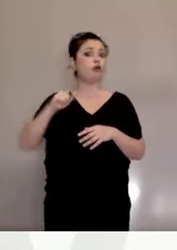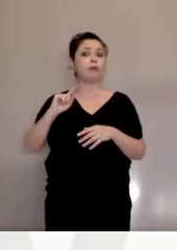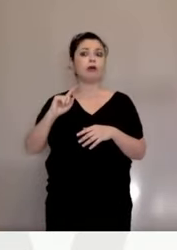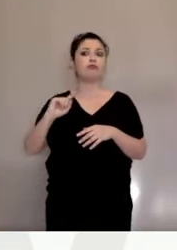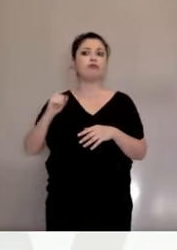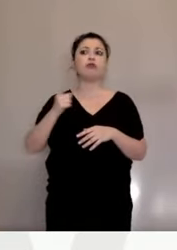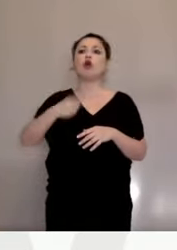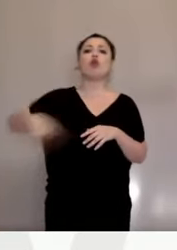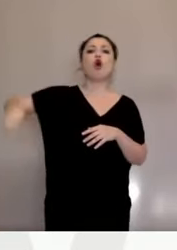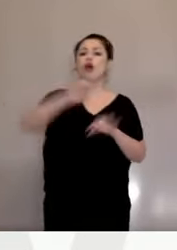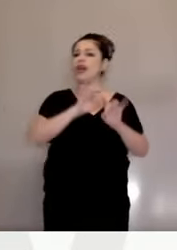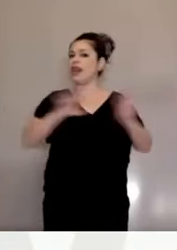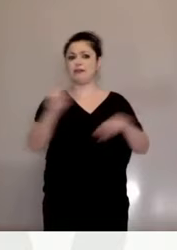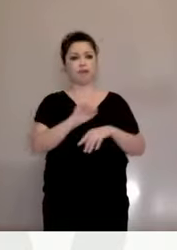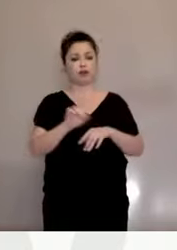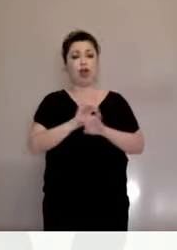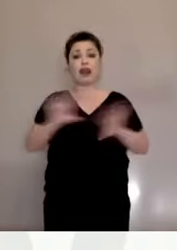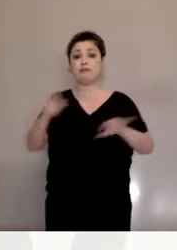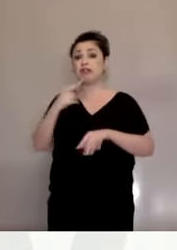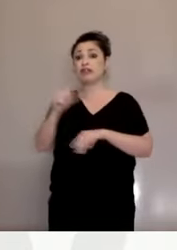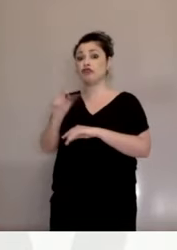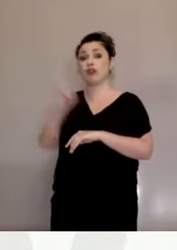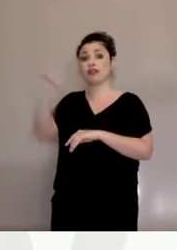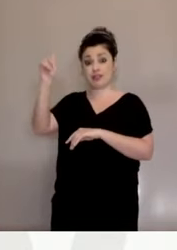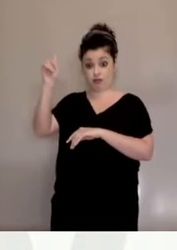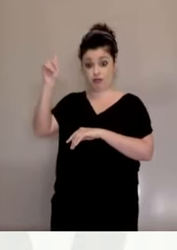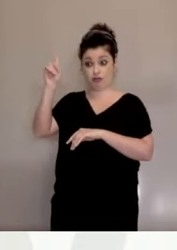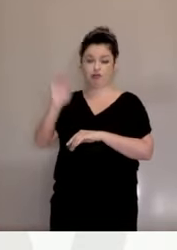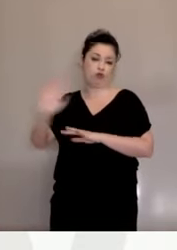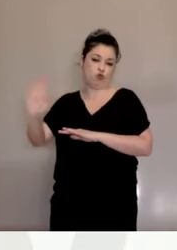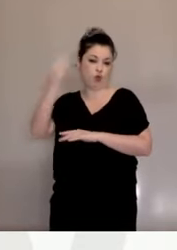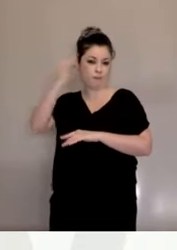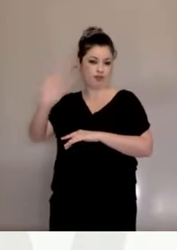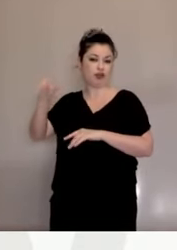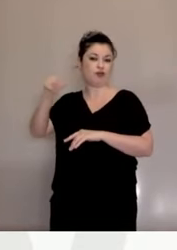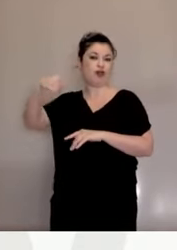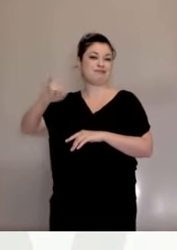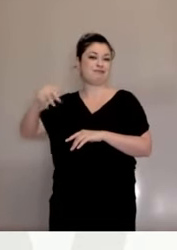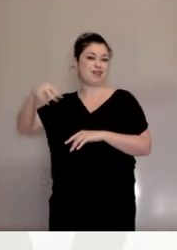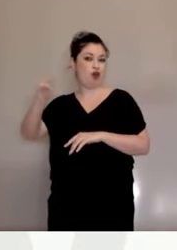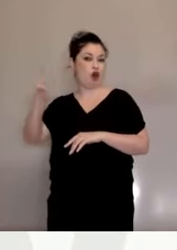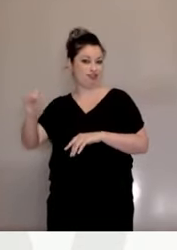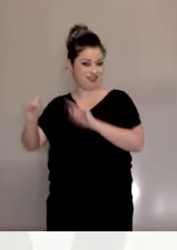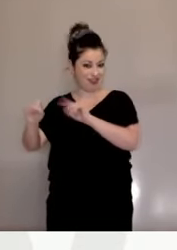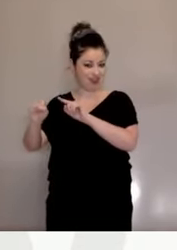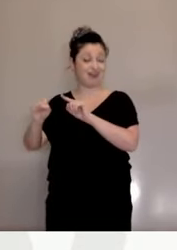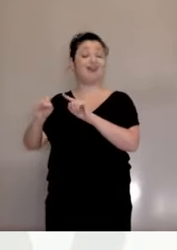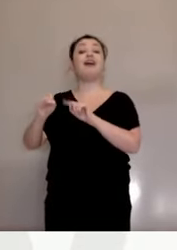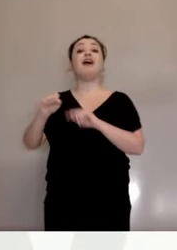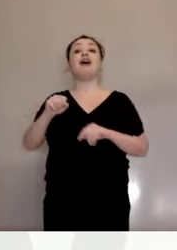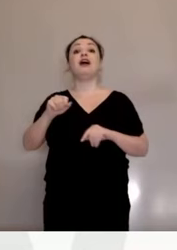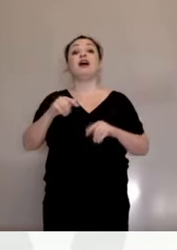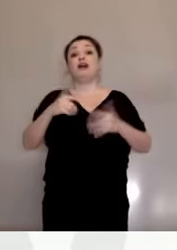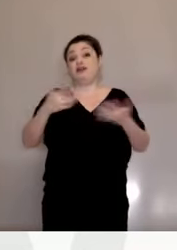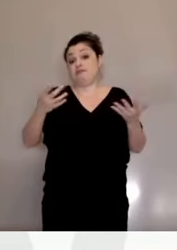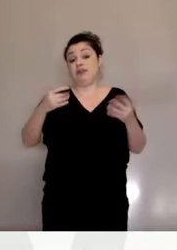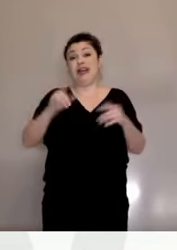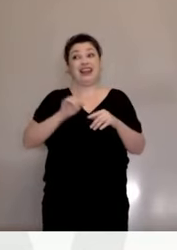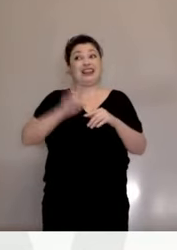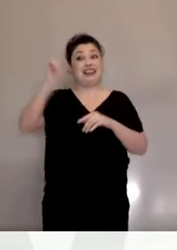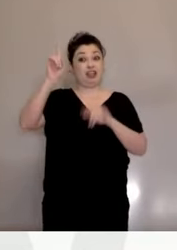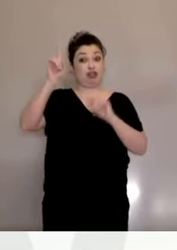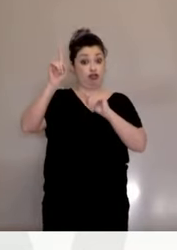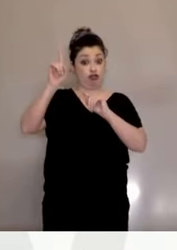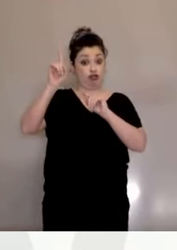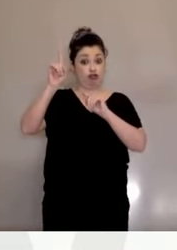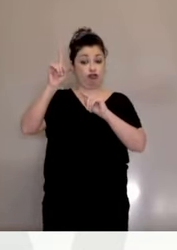libero, ma precisamente per Spinoza, come sapete, Dio è lo stesso